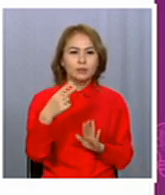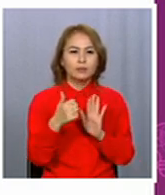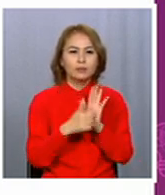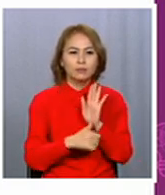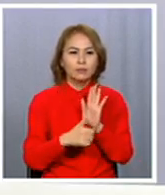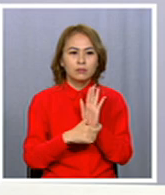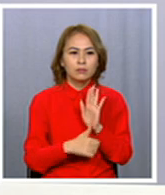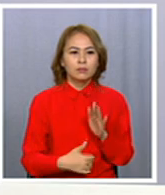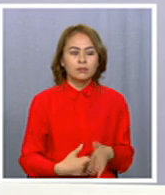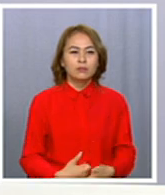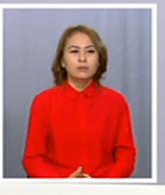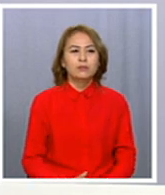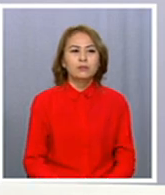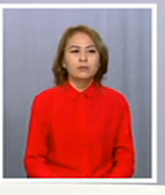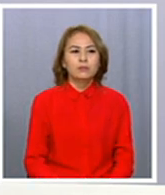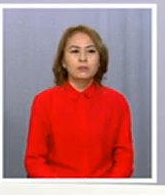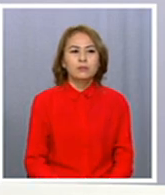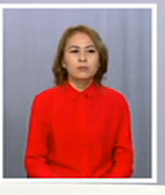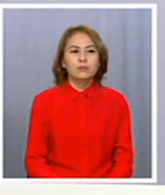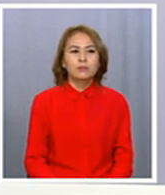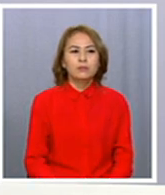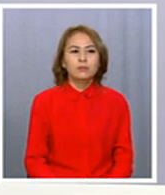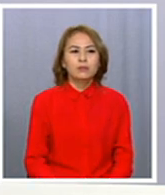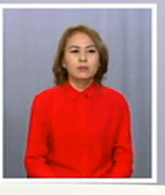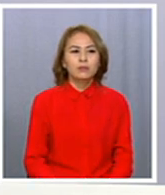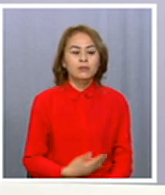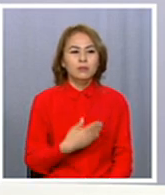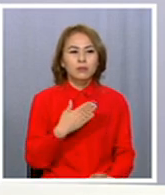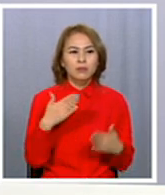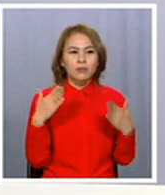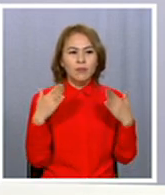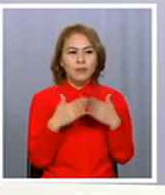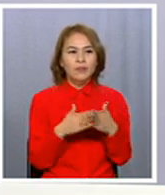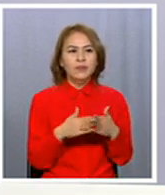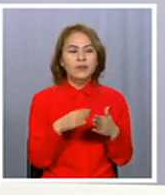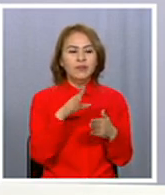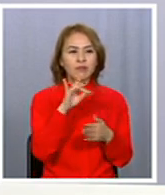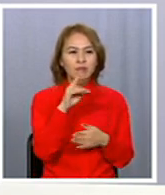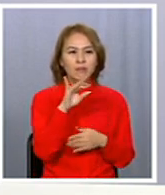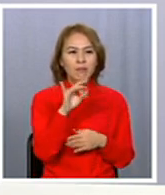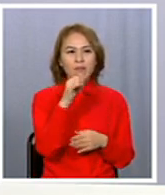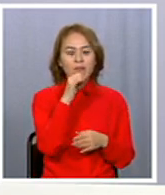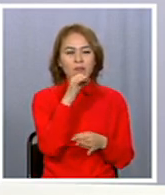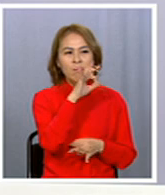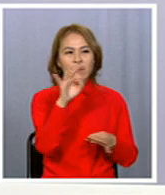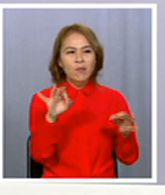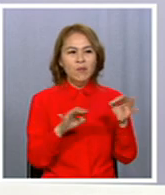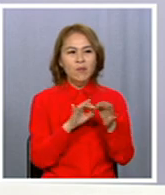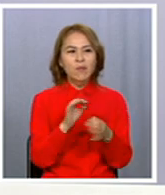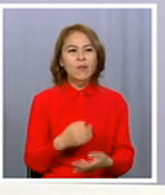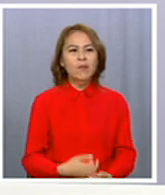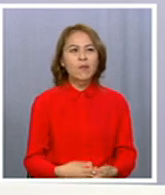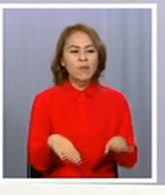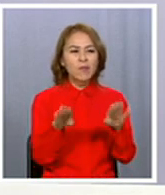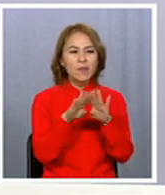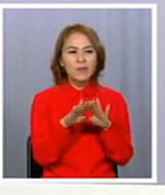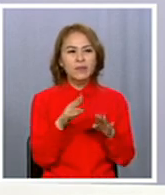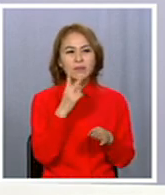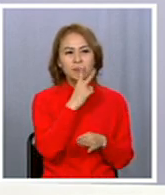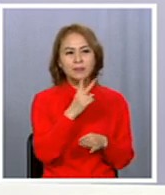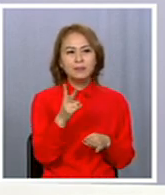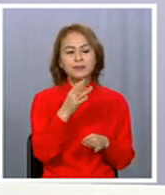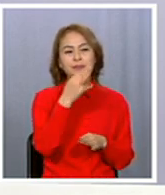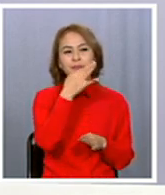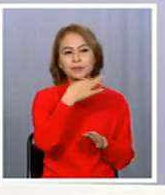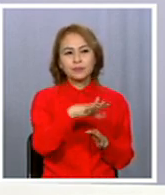тең болады. Келесі тапсырма. Бұрыштарды транспортермен өлшеңіз. Бұнда да болар бізге кез келген